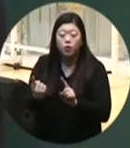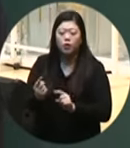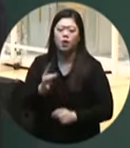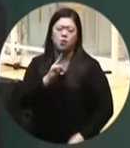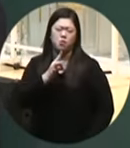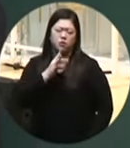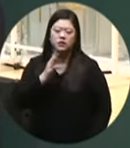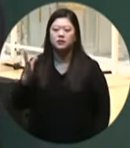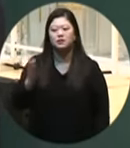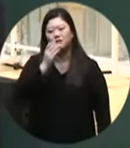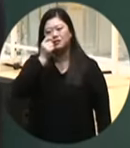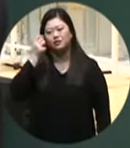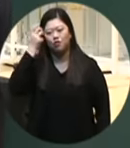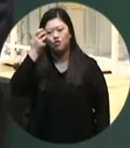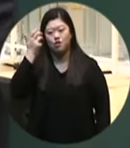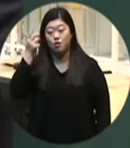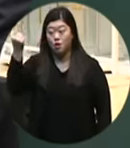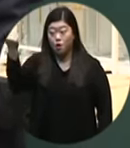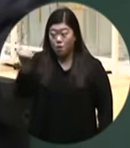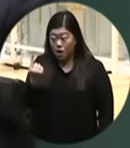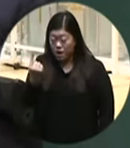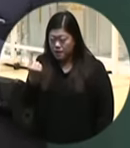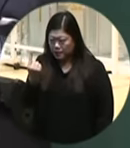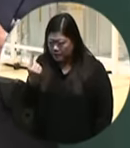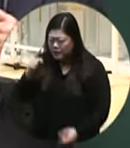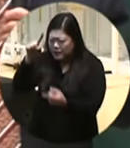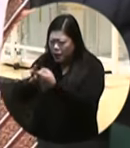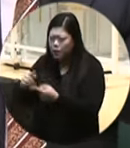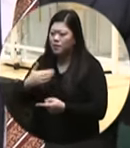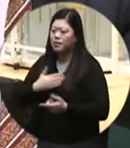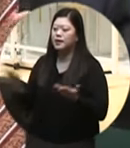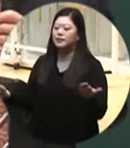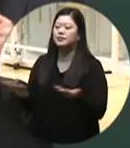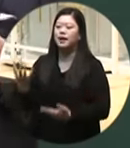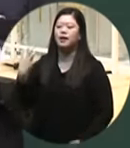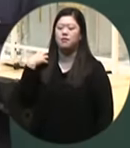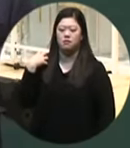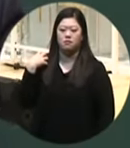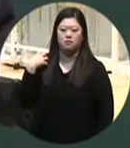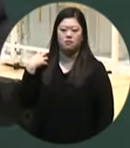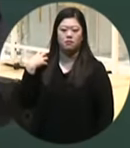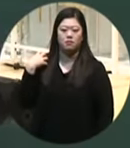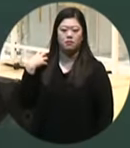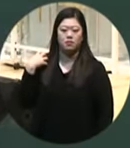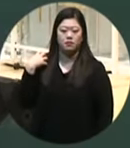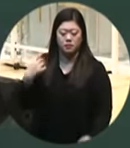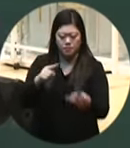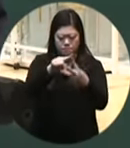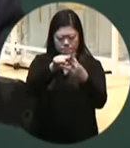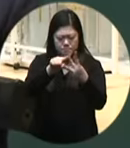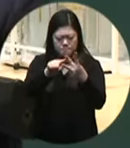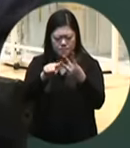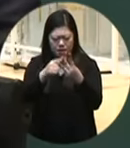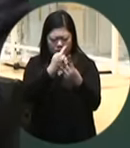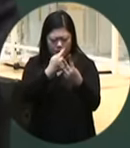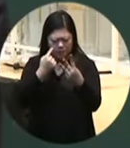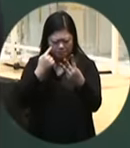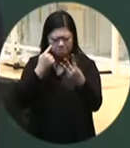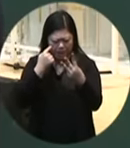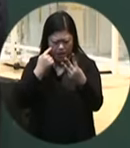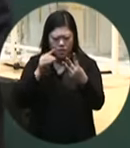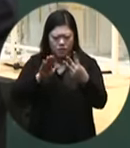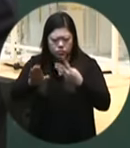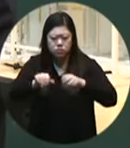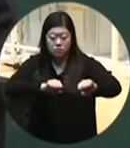Holy Spirit comes on you. 이게 우리의 사명입니다. This is our mission. 그렇죠. Isn't that so? 이걸 찾아낼 수 있어야 돼요. You need to be able to find this. 그러면